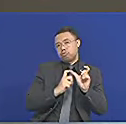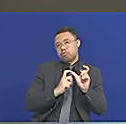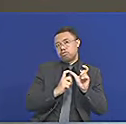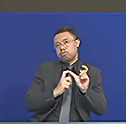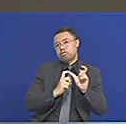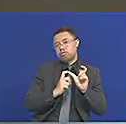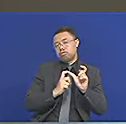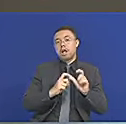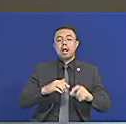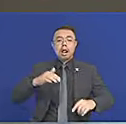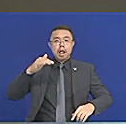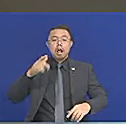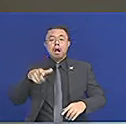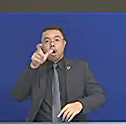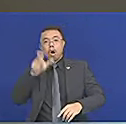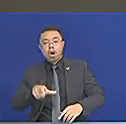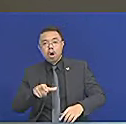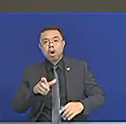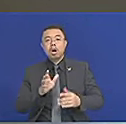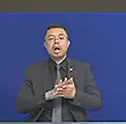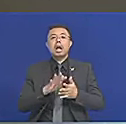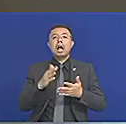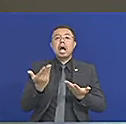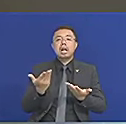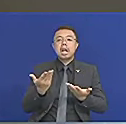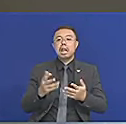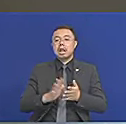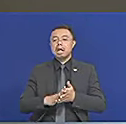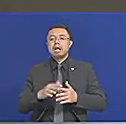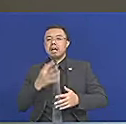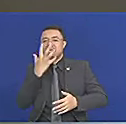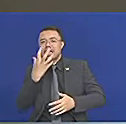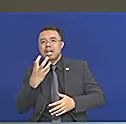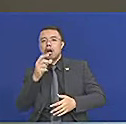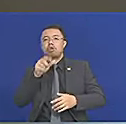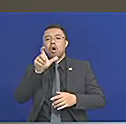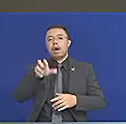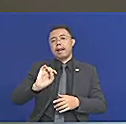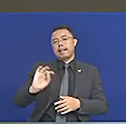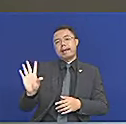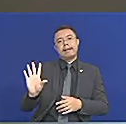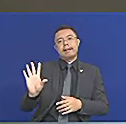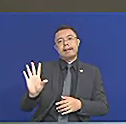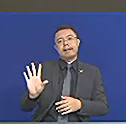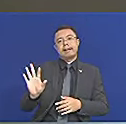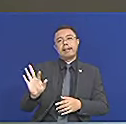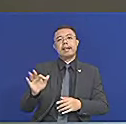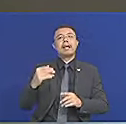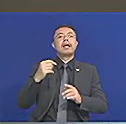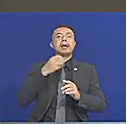man. Man is a wolf to man, kata